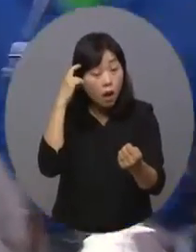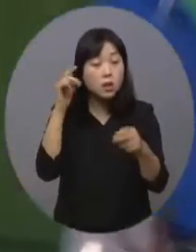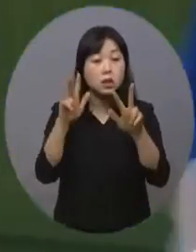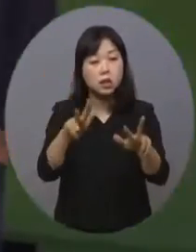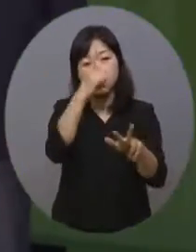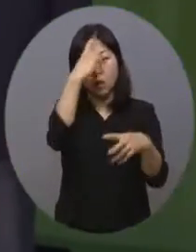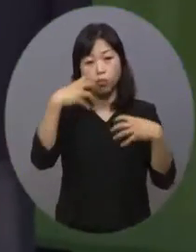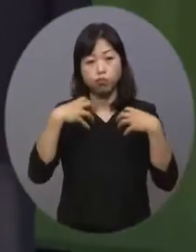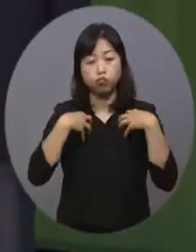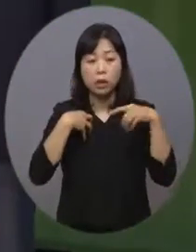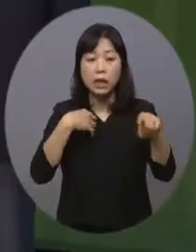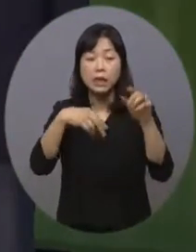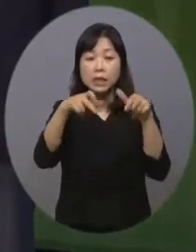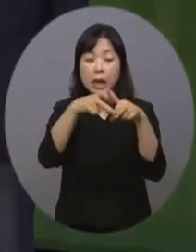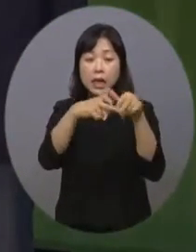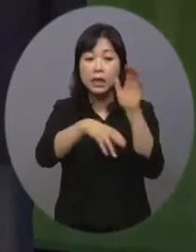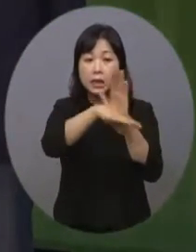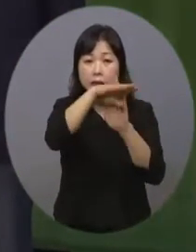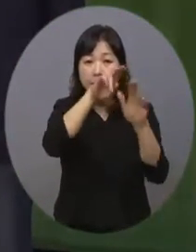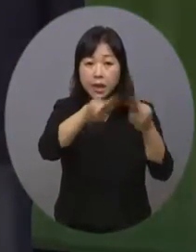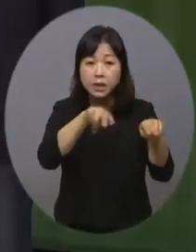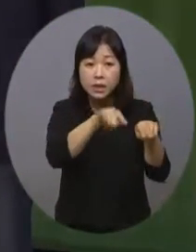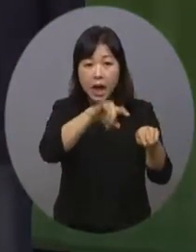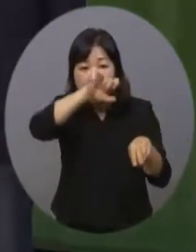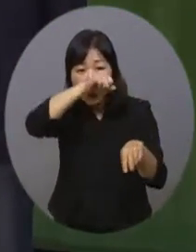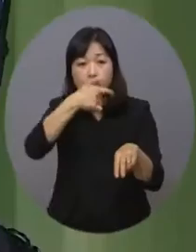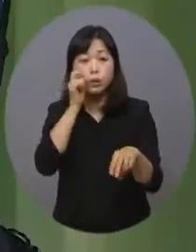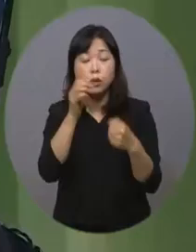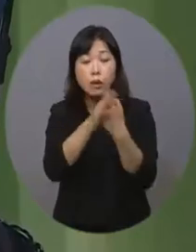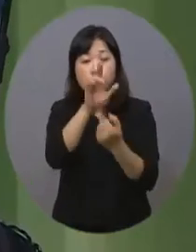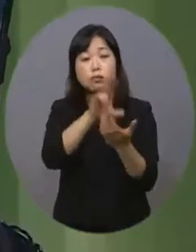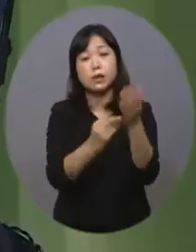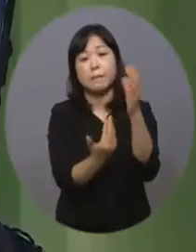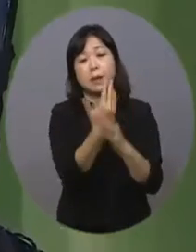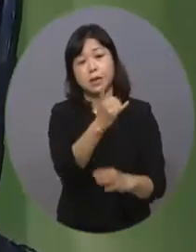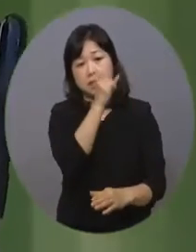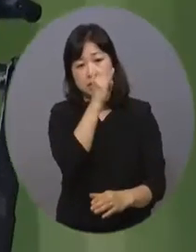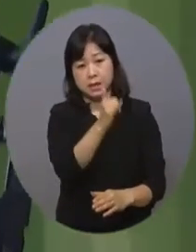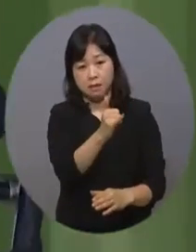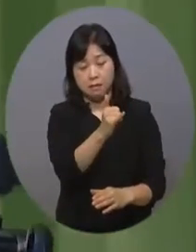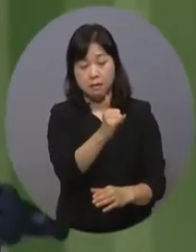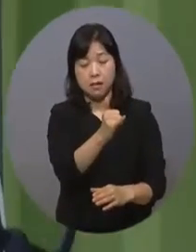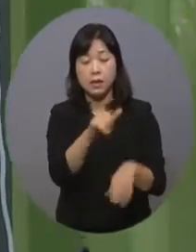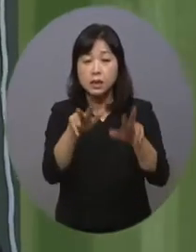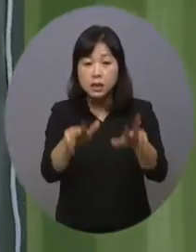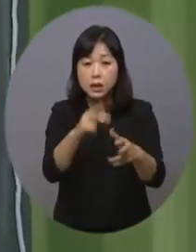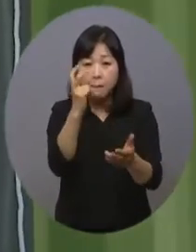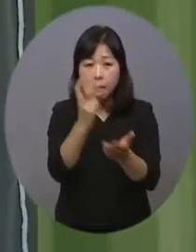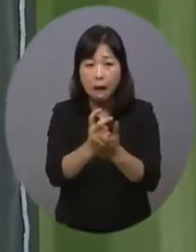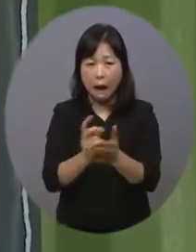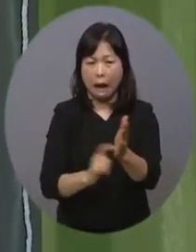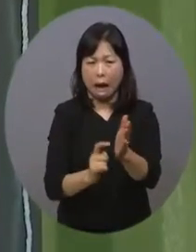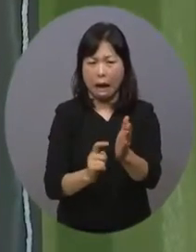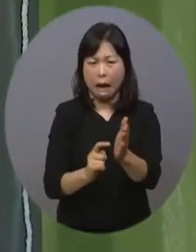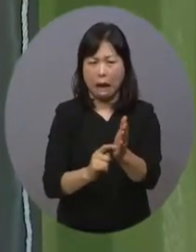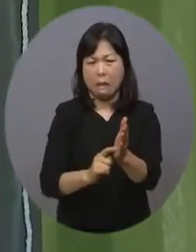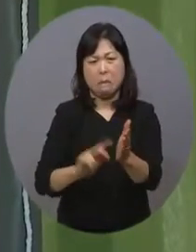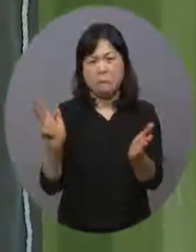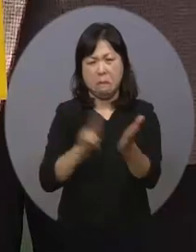장애 등급제 폐지가 예산에 묶여 진통을 겪었던 만큼 자칫 졸속 입법으로 전락할 수 있다는